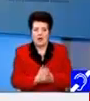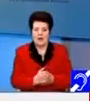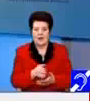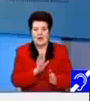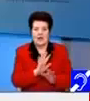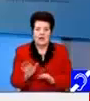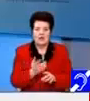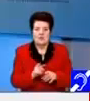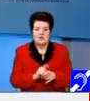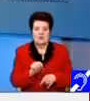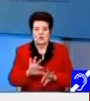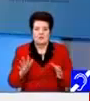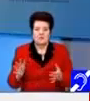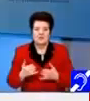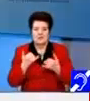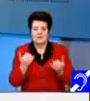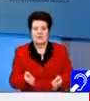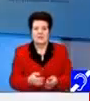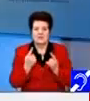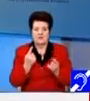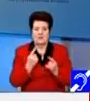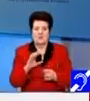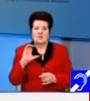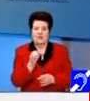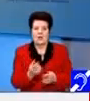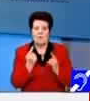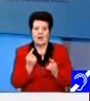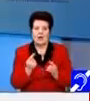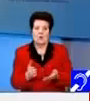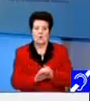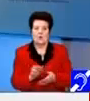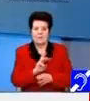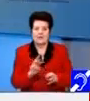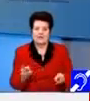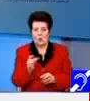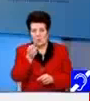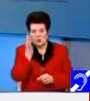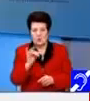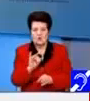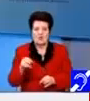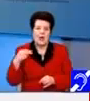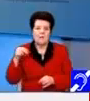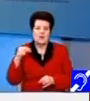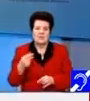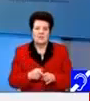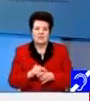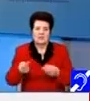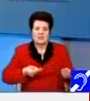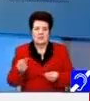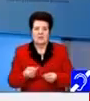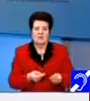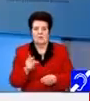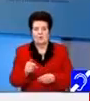toate evenimentele din acest an dedicate aniversării centenarului Marii Uniri. Ministrul Culturii și președintele Academiei Române au semnat astăzi